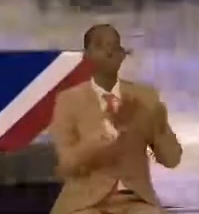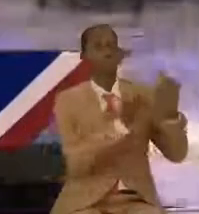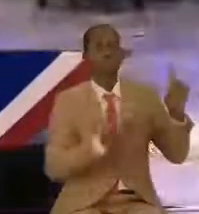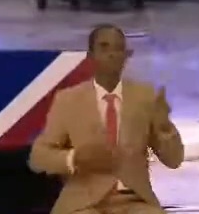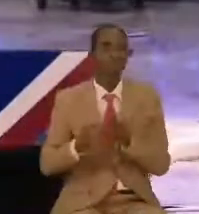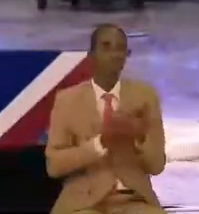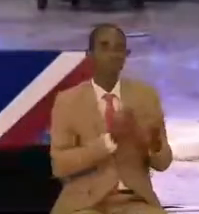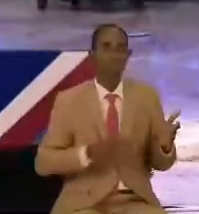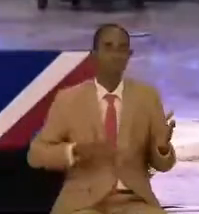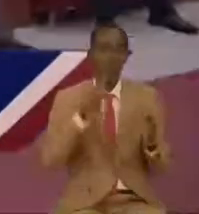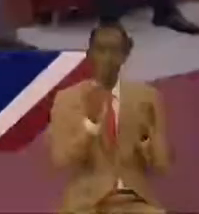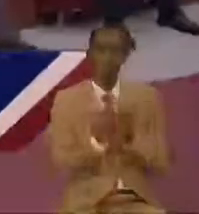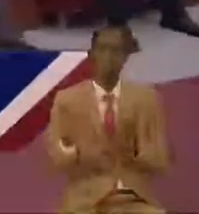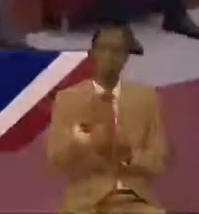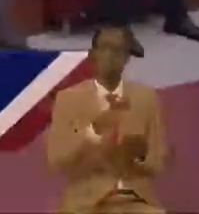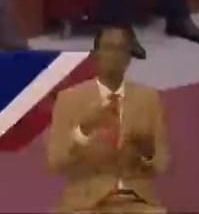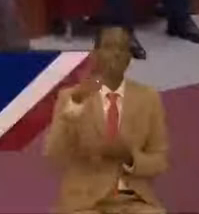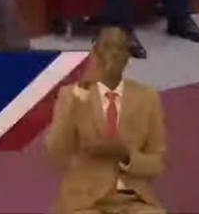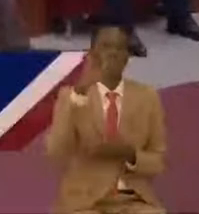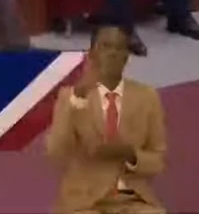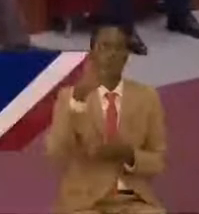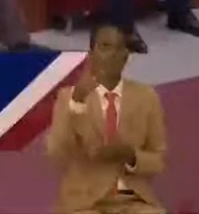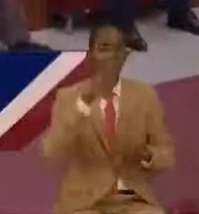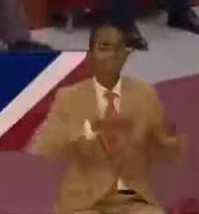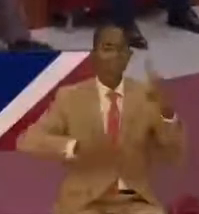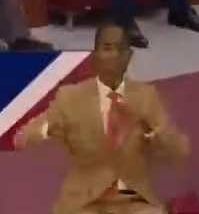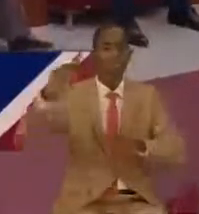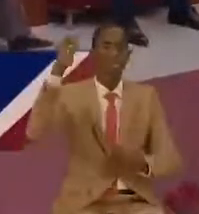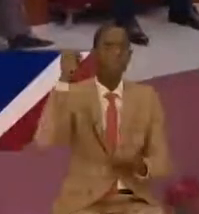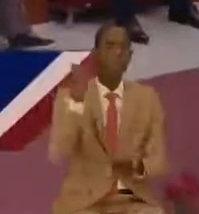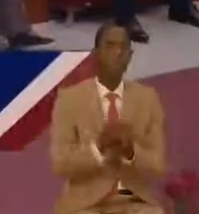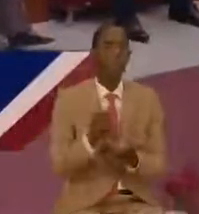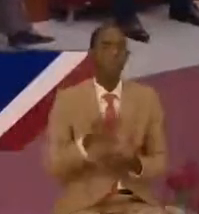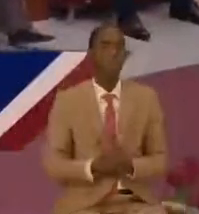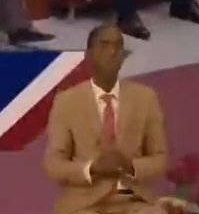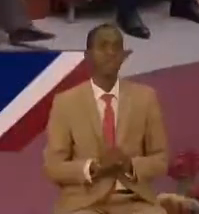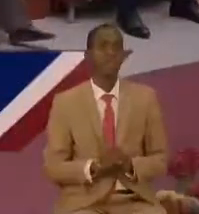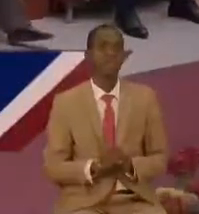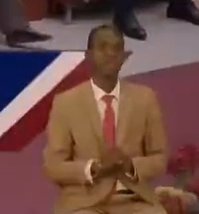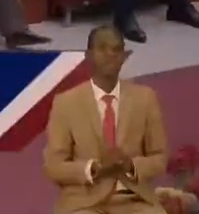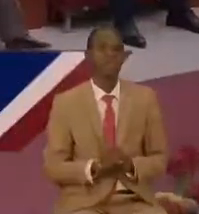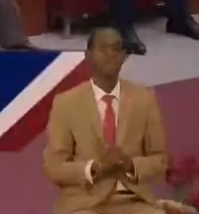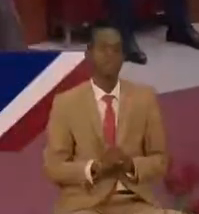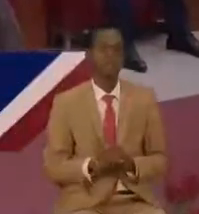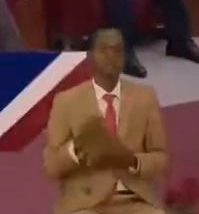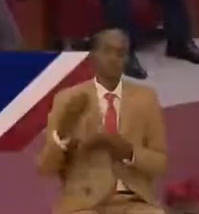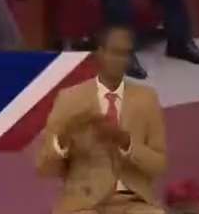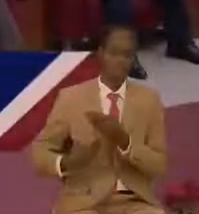notre Seigneur Jésus-Christ soit avec votre esprit. Cet amen-là n'est pas